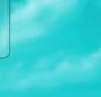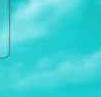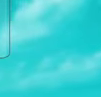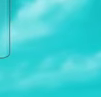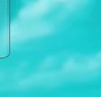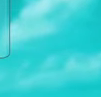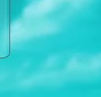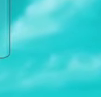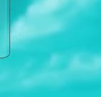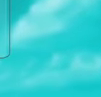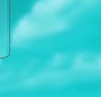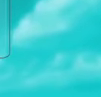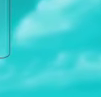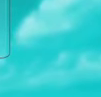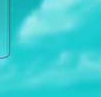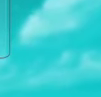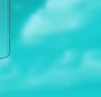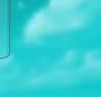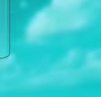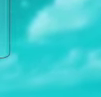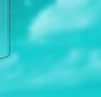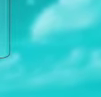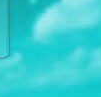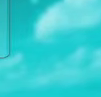Қармақшыда сынап бағанасы күндіз 4 түнде 12 градус